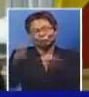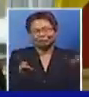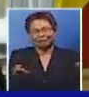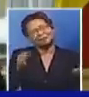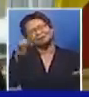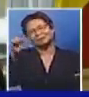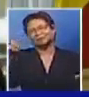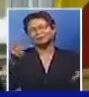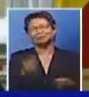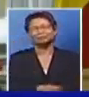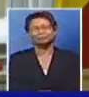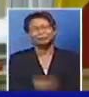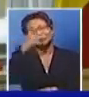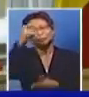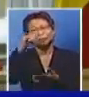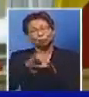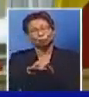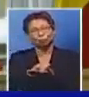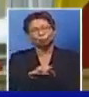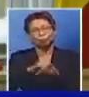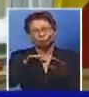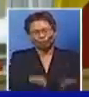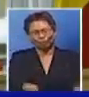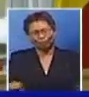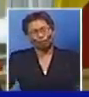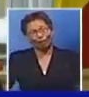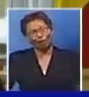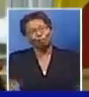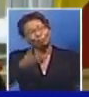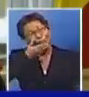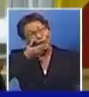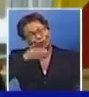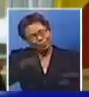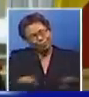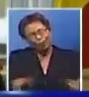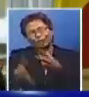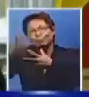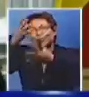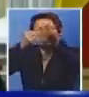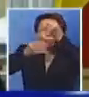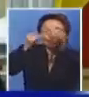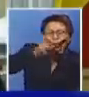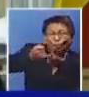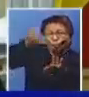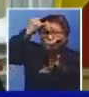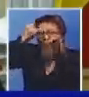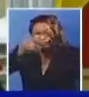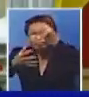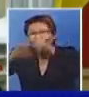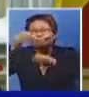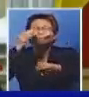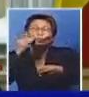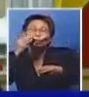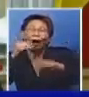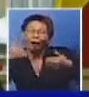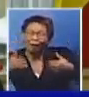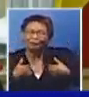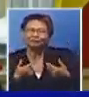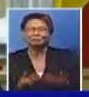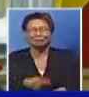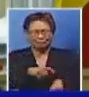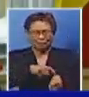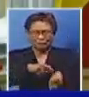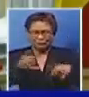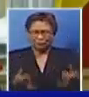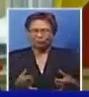kenderaan saja. Dan oleh itu anak-anak muda boleh menimba ilmu pengalaman yang ada kan. So zaman